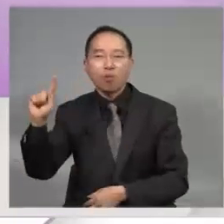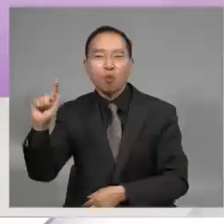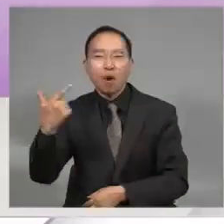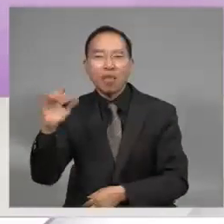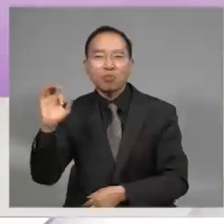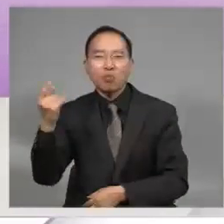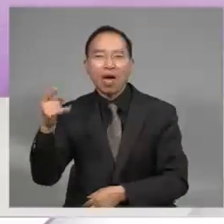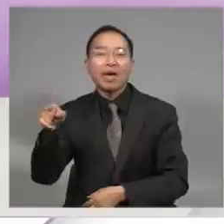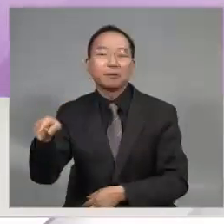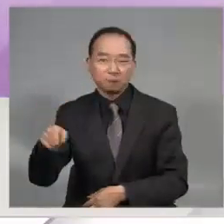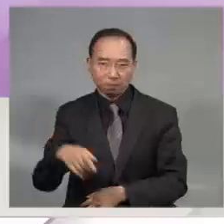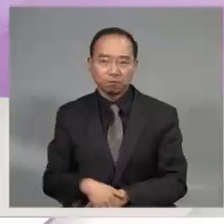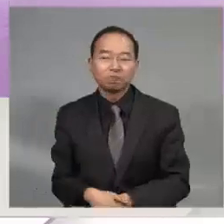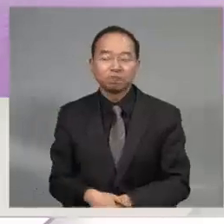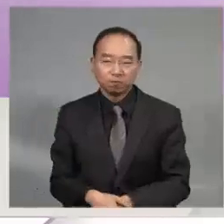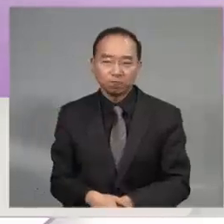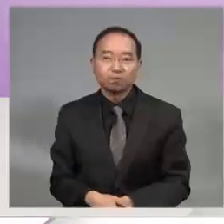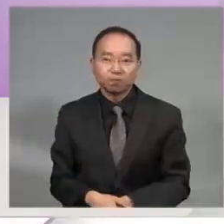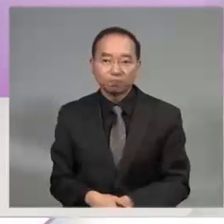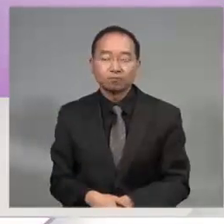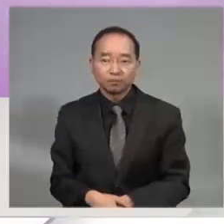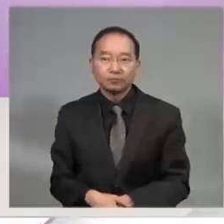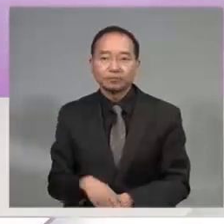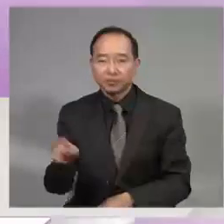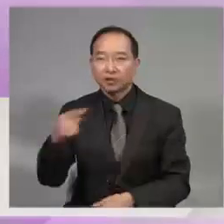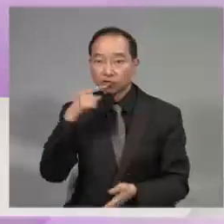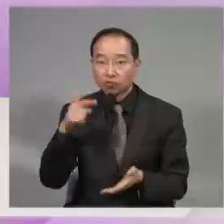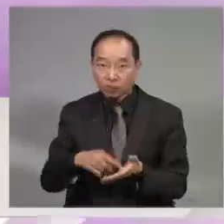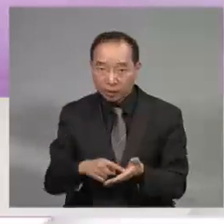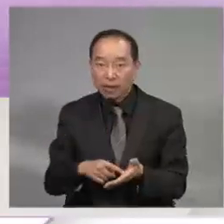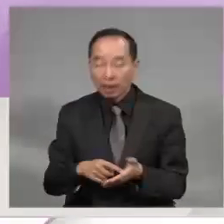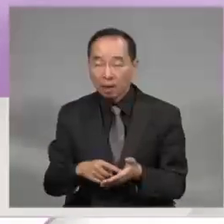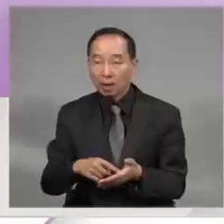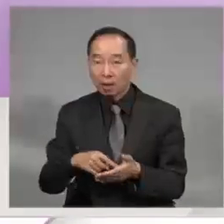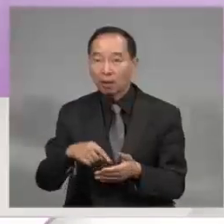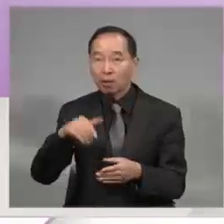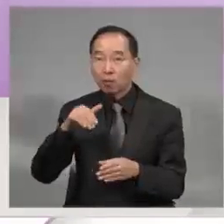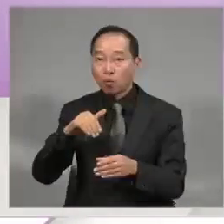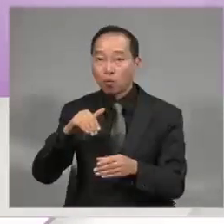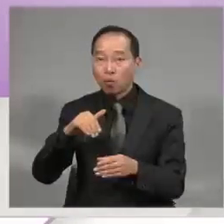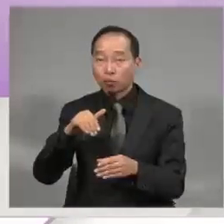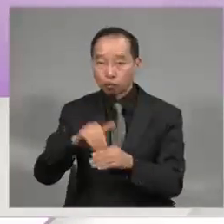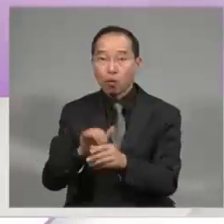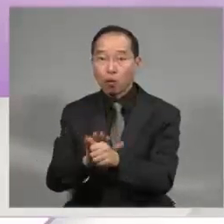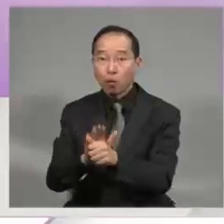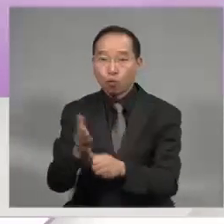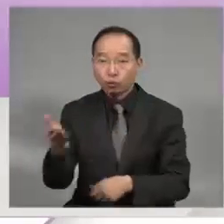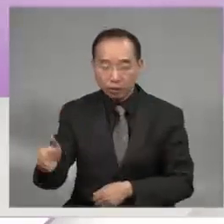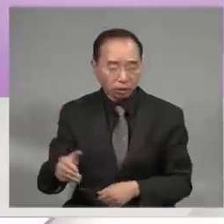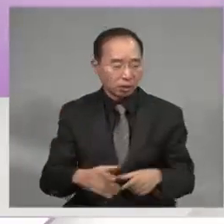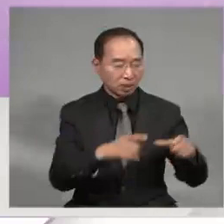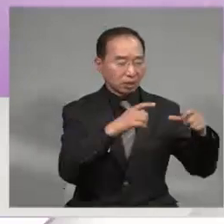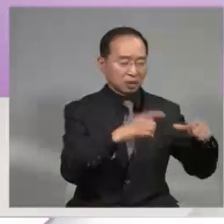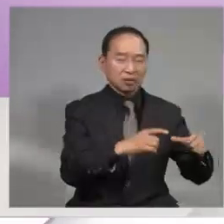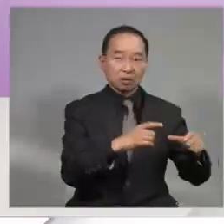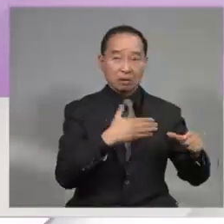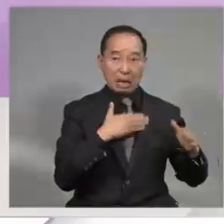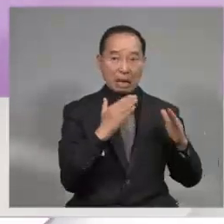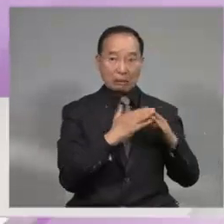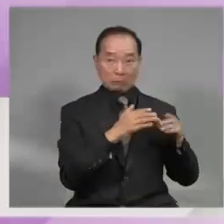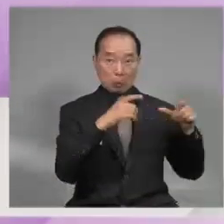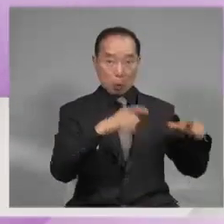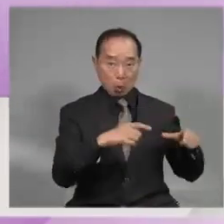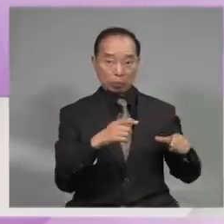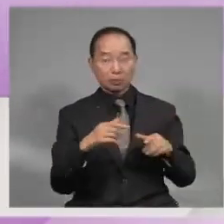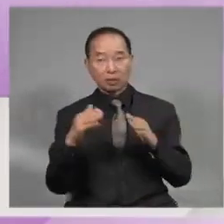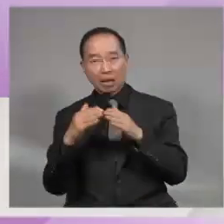유권자의 투표권 행사를 쉽게 좀 보장을 하기 위해서 관내, 관외 이렇게 오늘 사전투표도